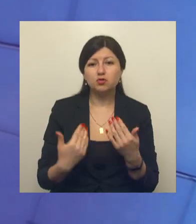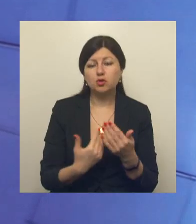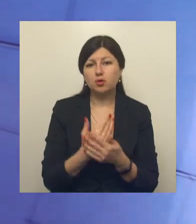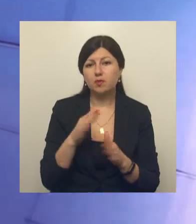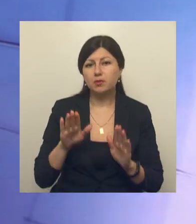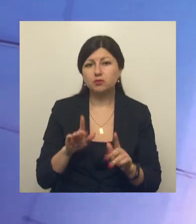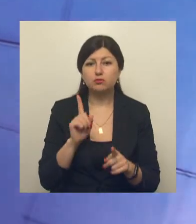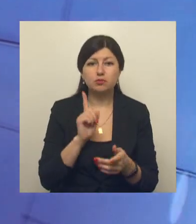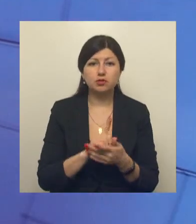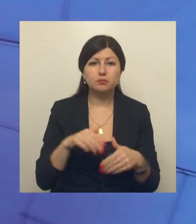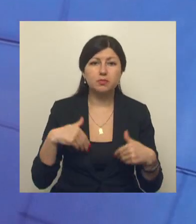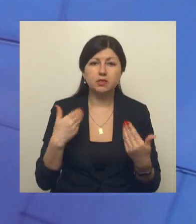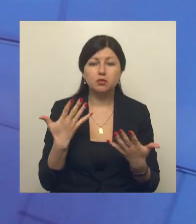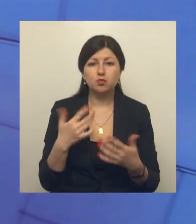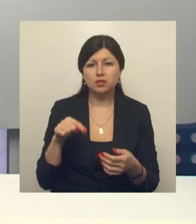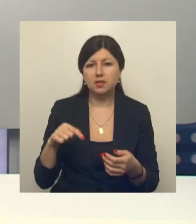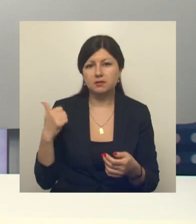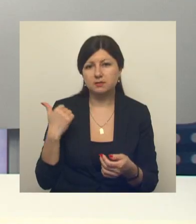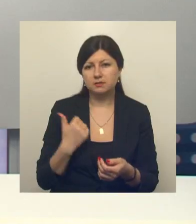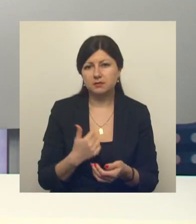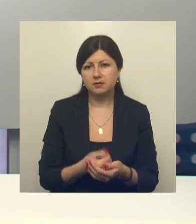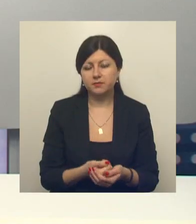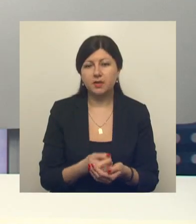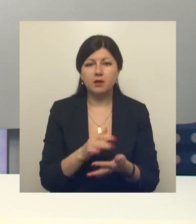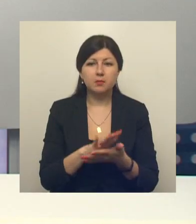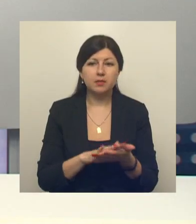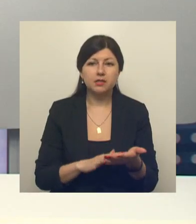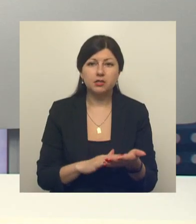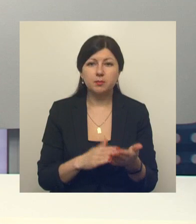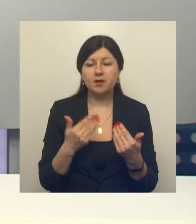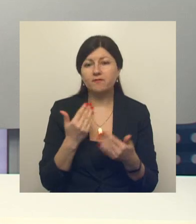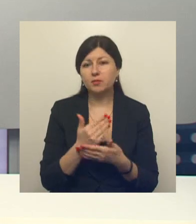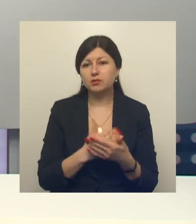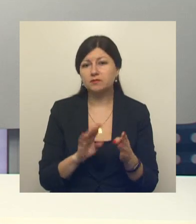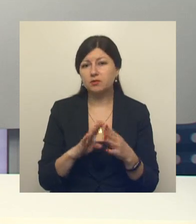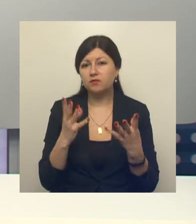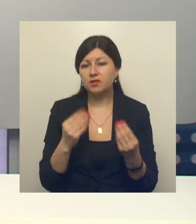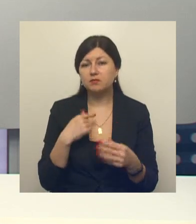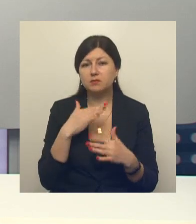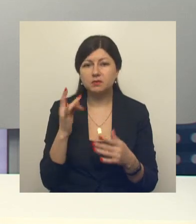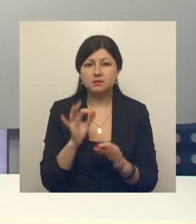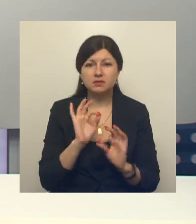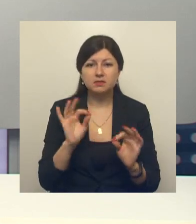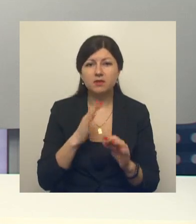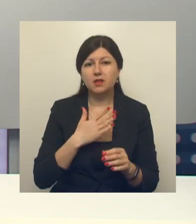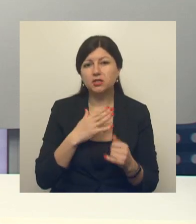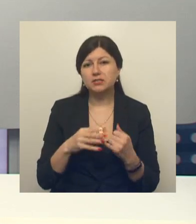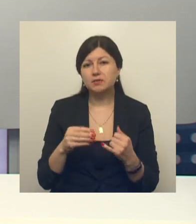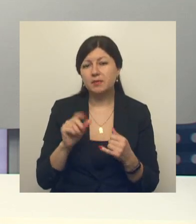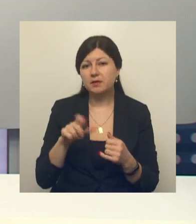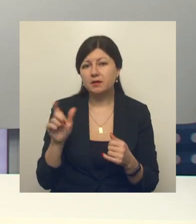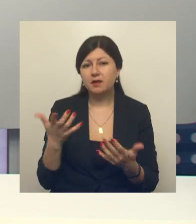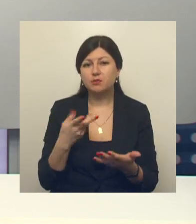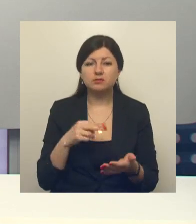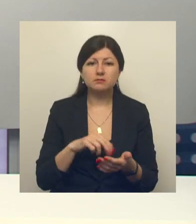площадку должны предложить уже на этой неделе. Продолжаем. В выпусках «Такого дня» мы не раз рассказывали о наших земляках, которые